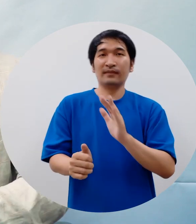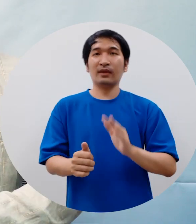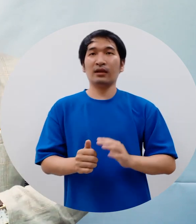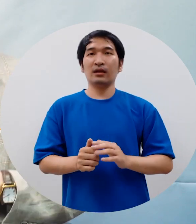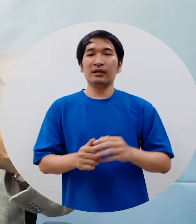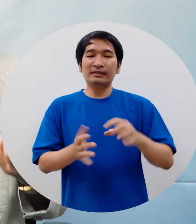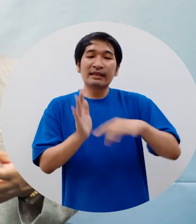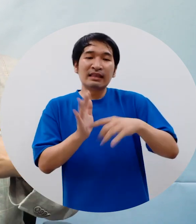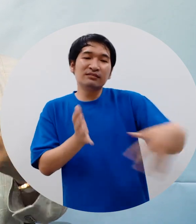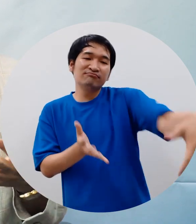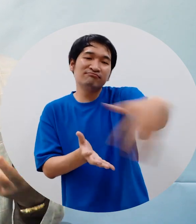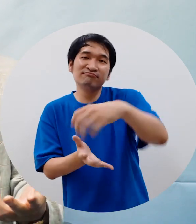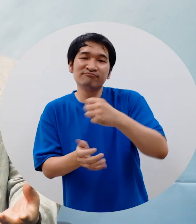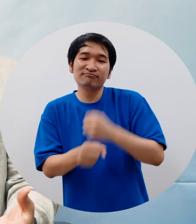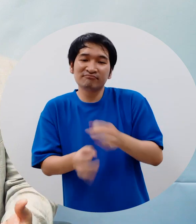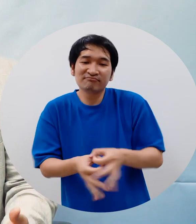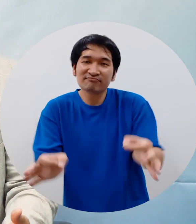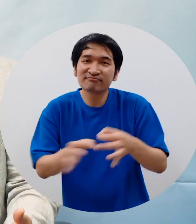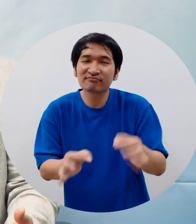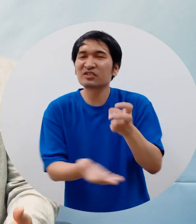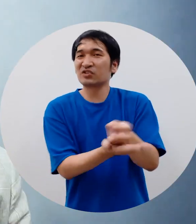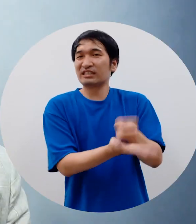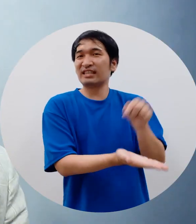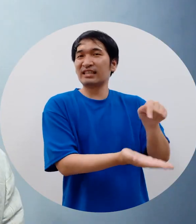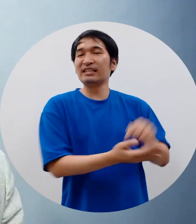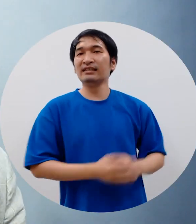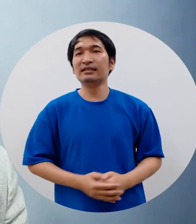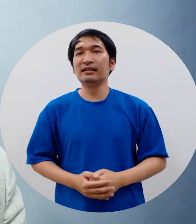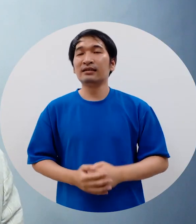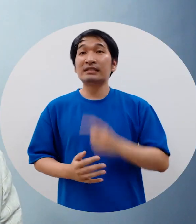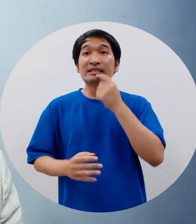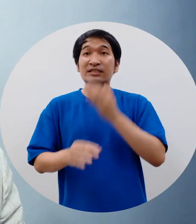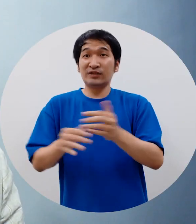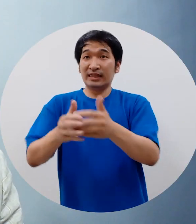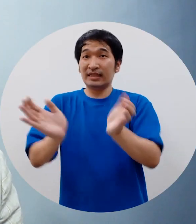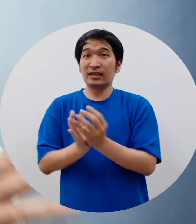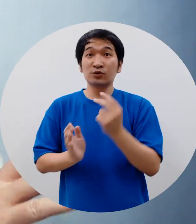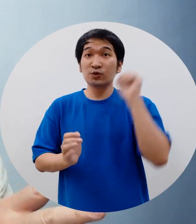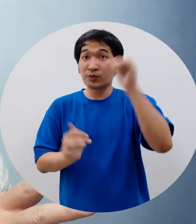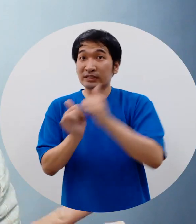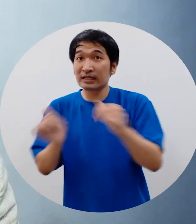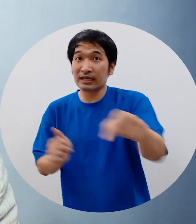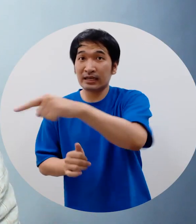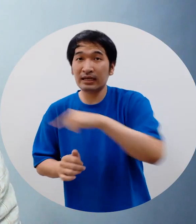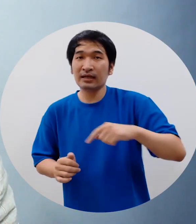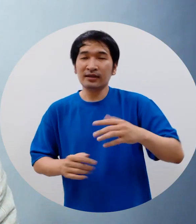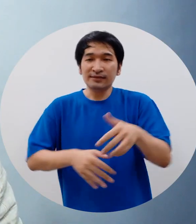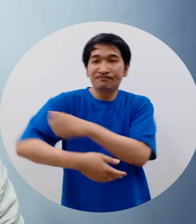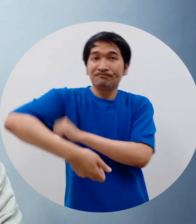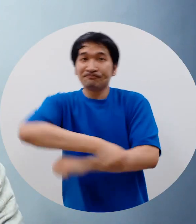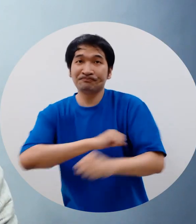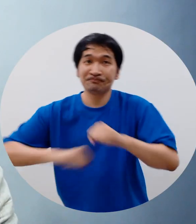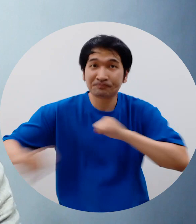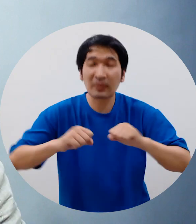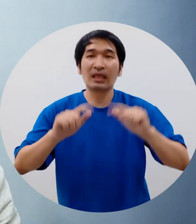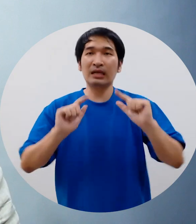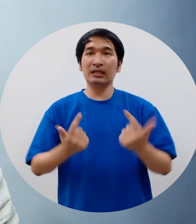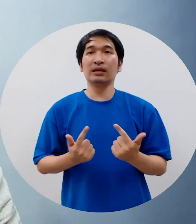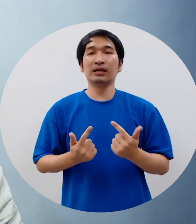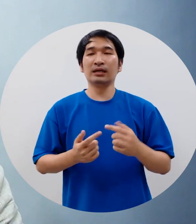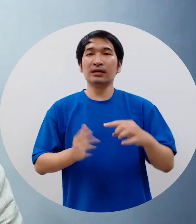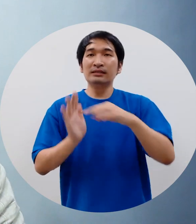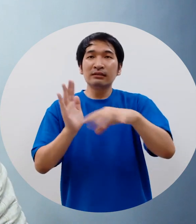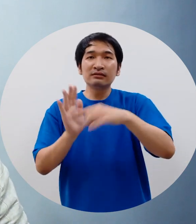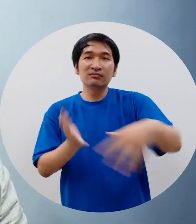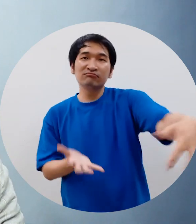게 아니라 세금 많이 나눠주는 정책을 썼거든요. 민주당의 후보들이 이렇게 진취적인 전략이 아니라 세금 많이